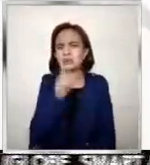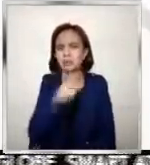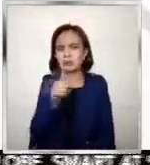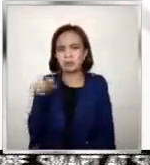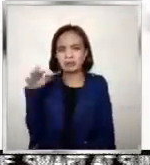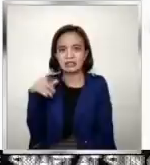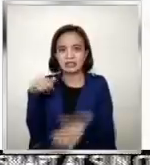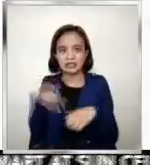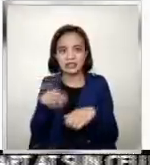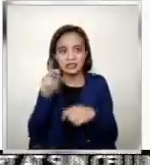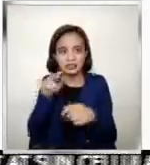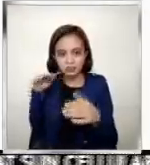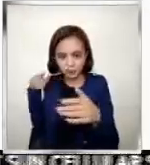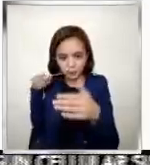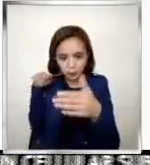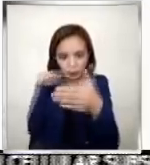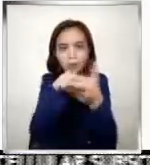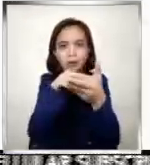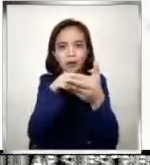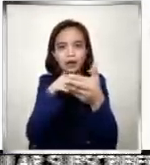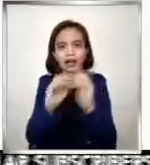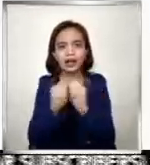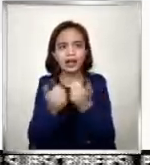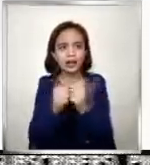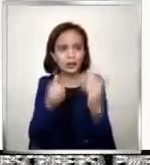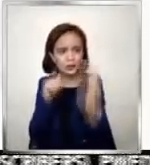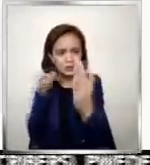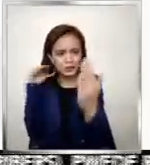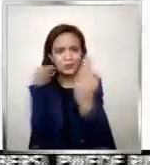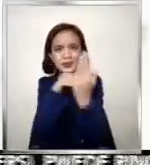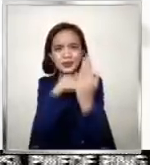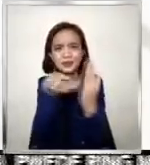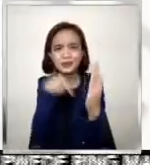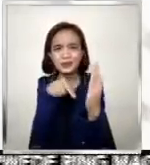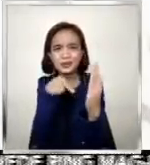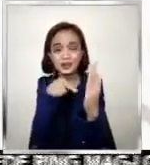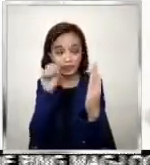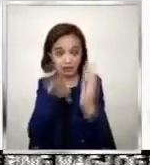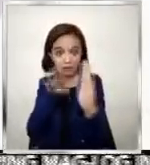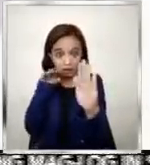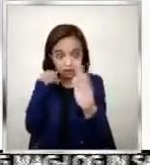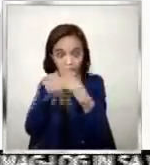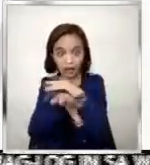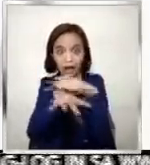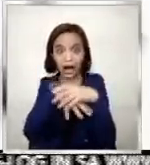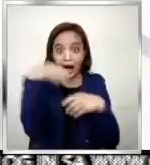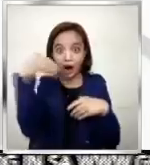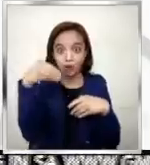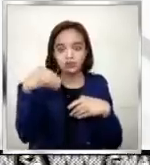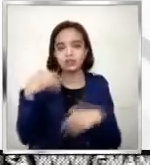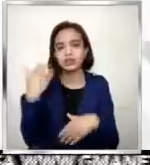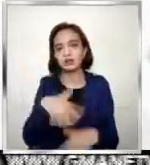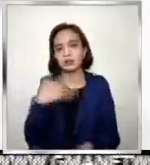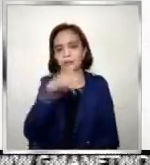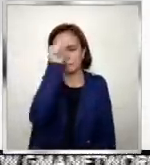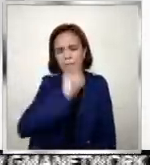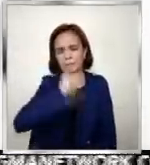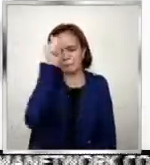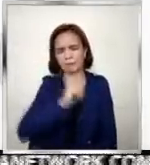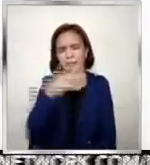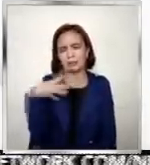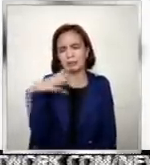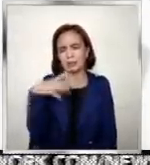door. Kamusta naman kaya ang screen door nila? Kapag nakalabas naman na si Panda, very patient siyang naghihintay sa motor para sa